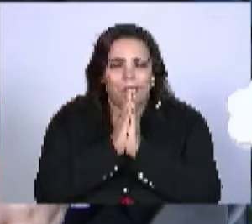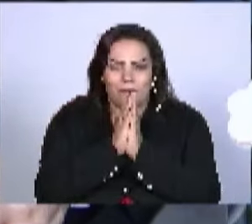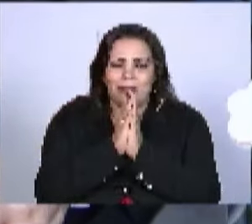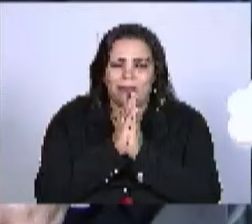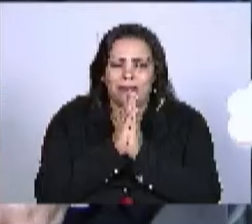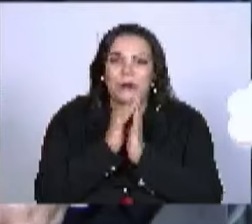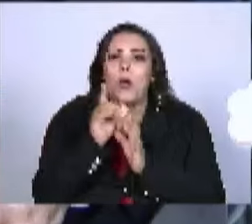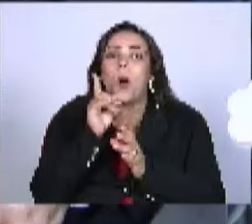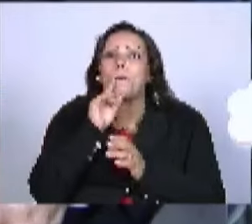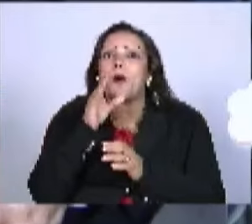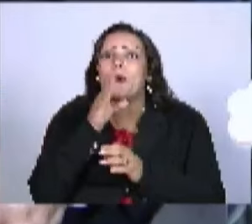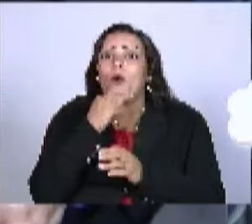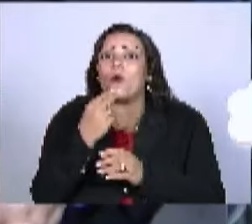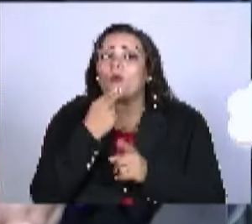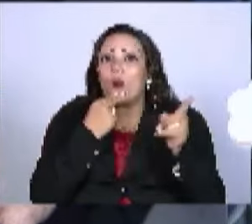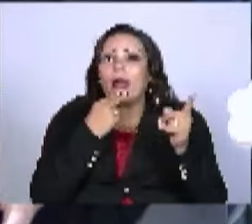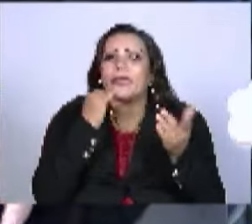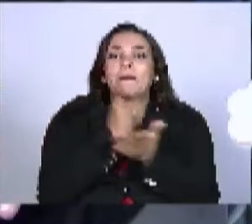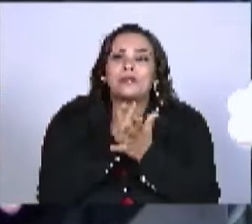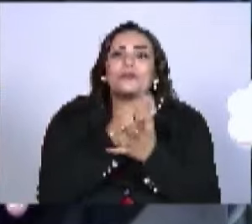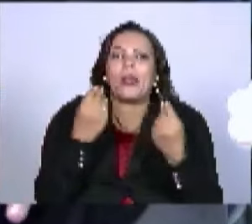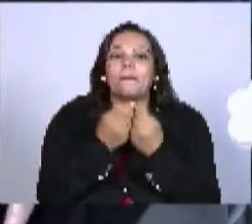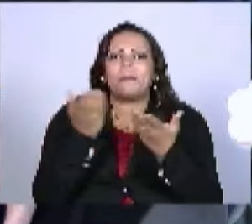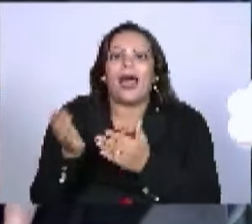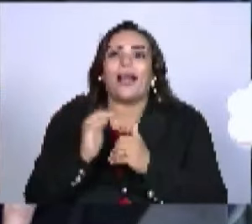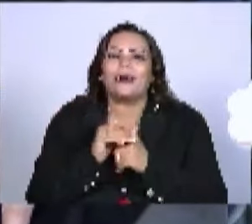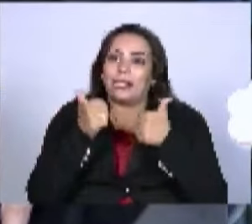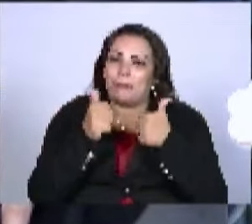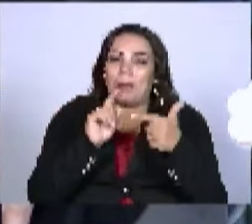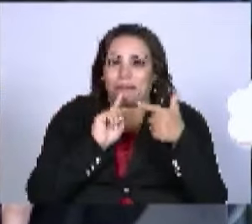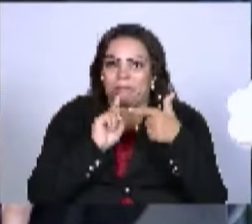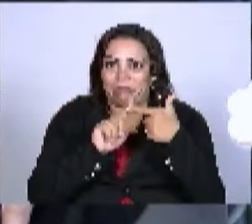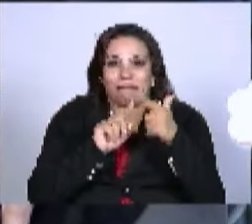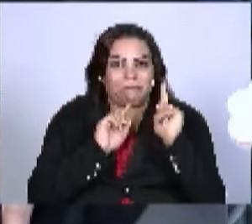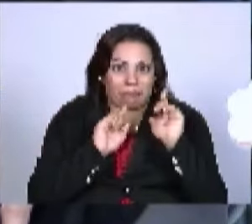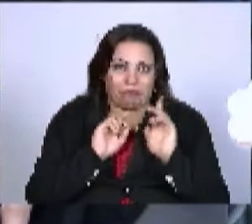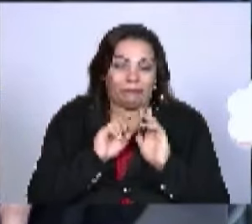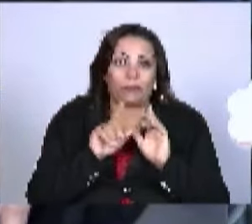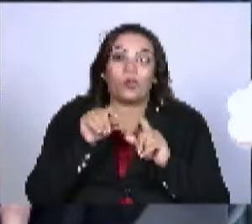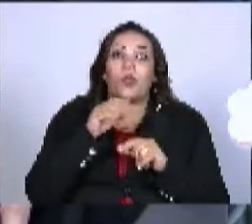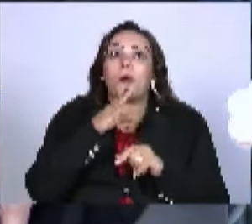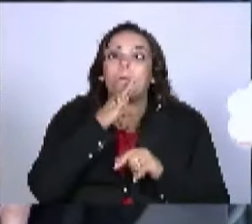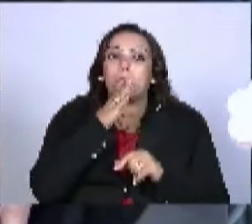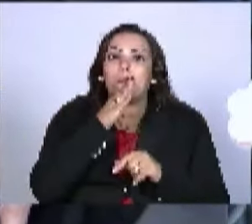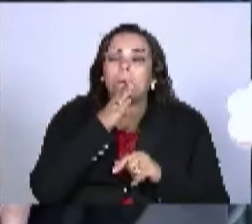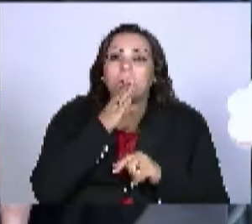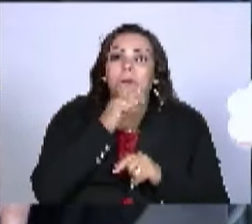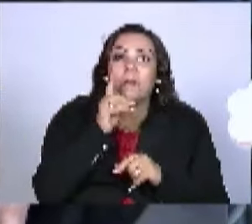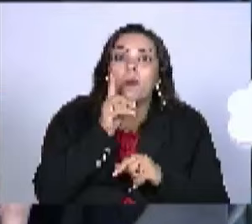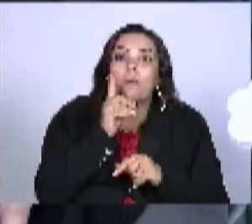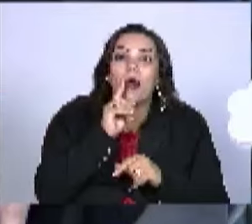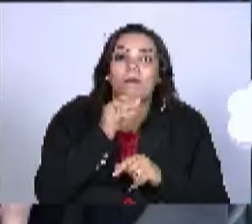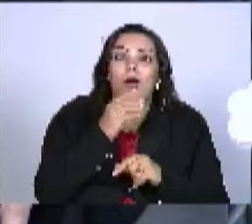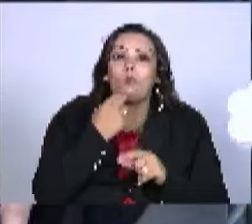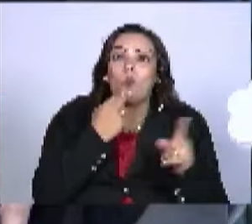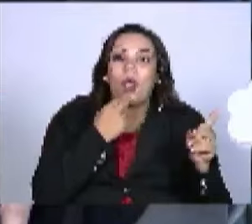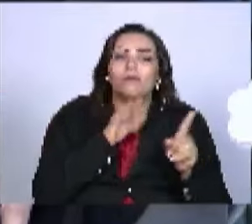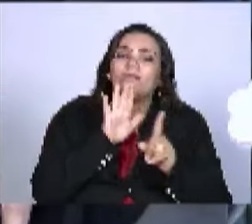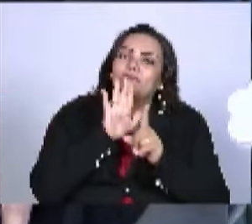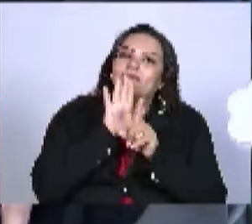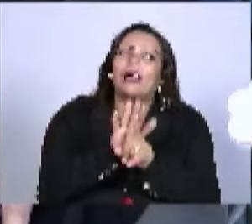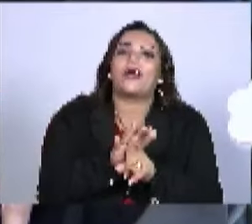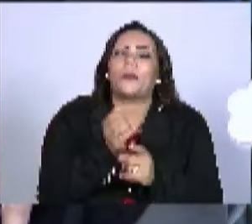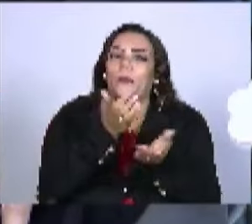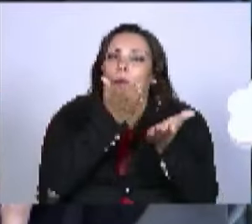اسف اهله متول المسؤوليه يعني اهله سند مالي يعني يعني هم اللي بيصرفوا